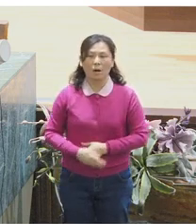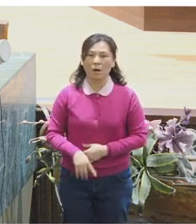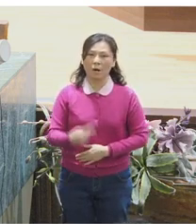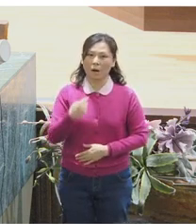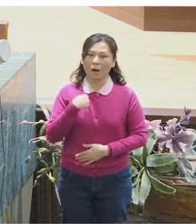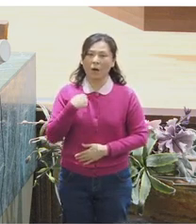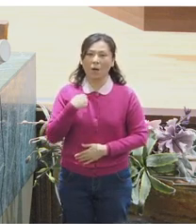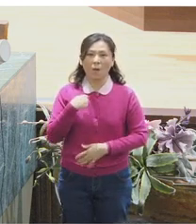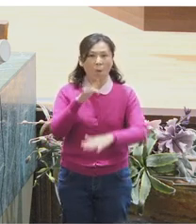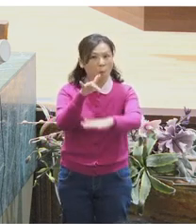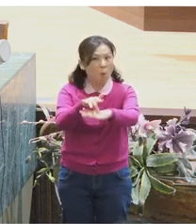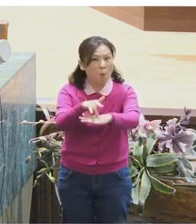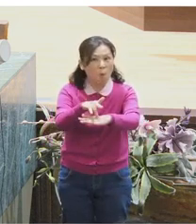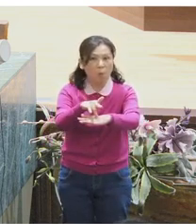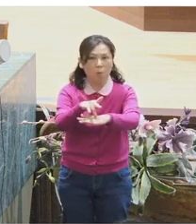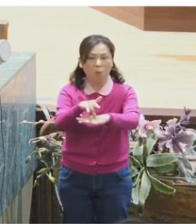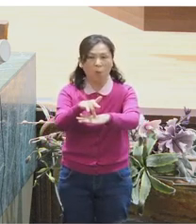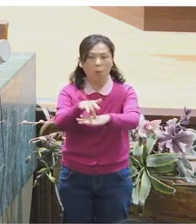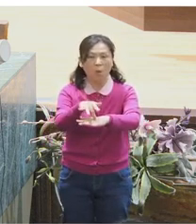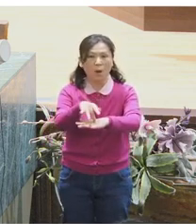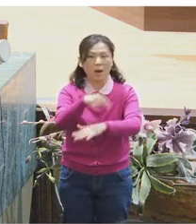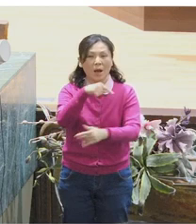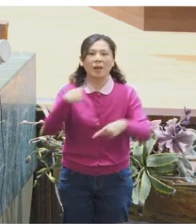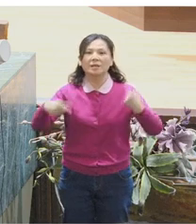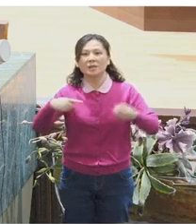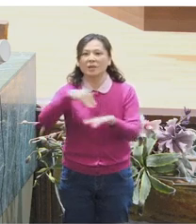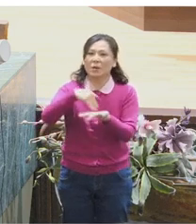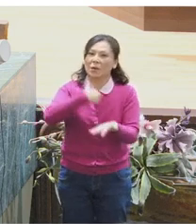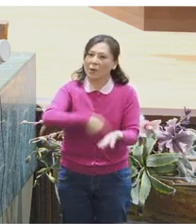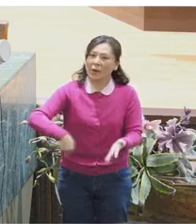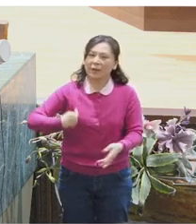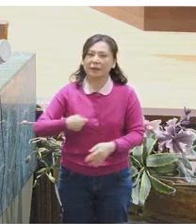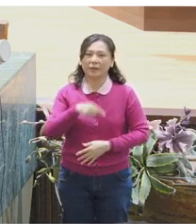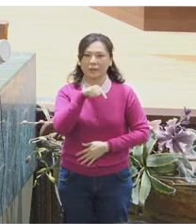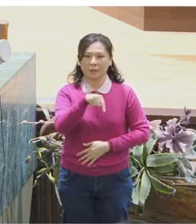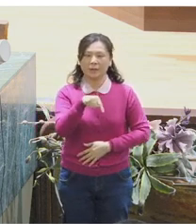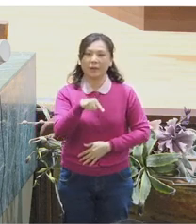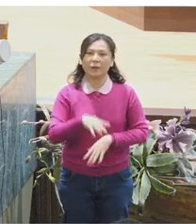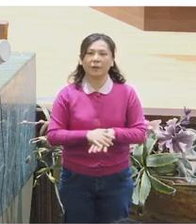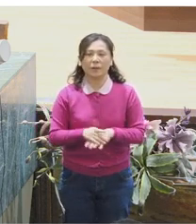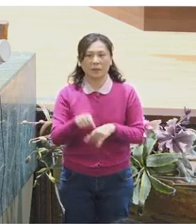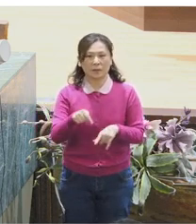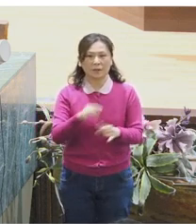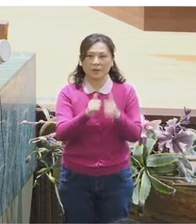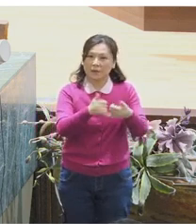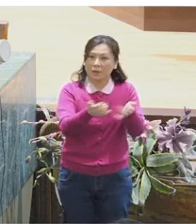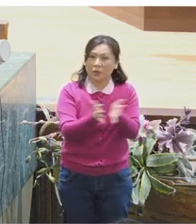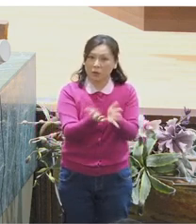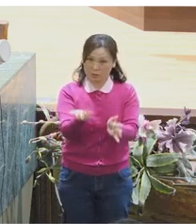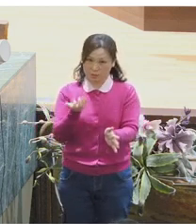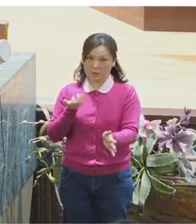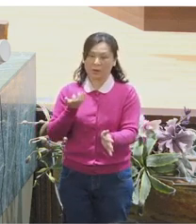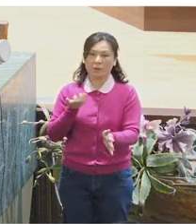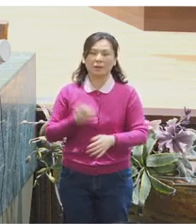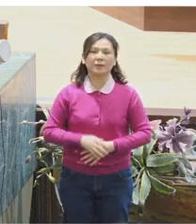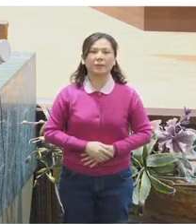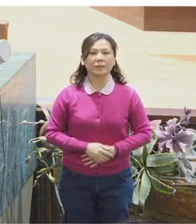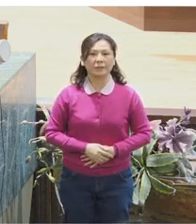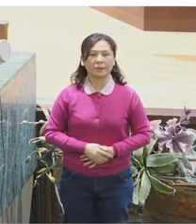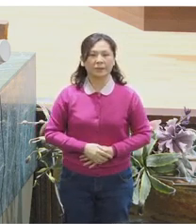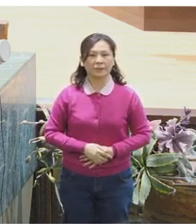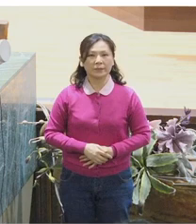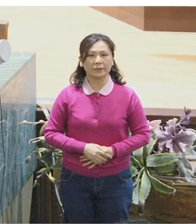我接触这个自由软体或者是公民科技社群之前，我其